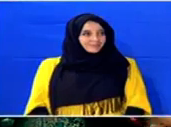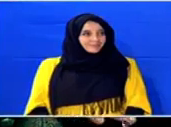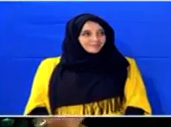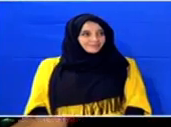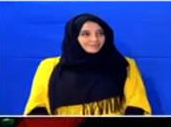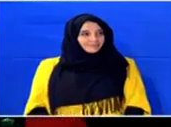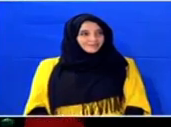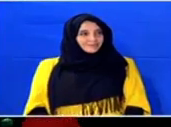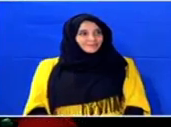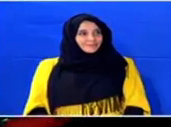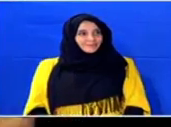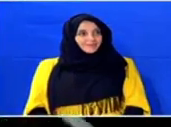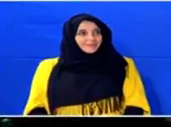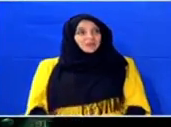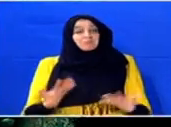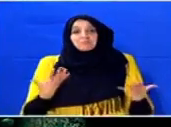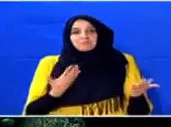ام ياسر